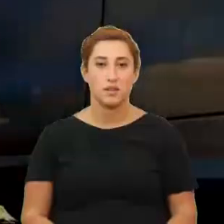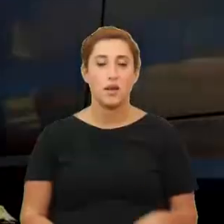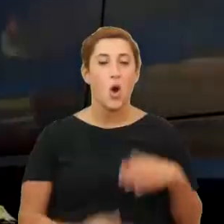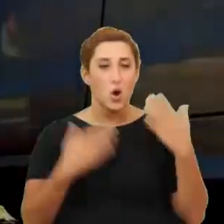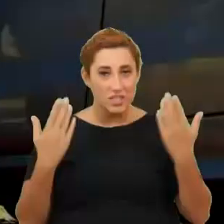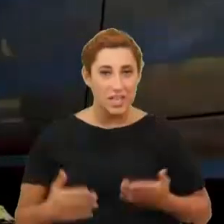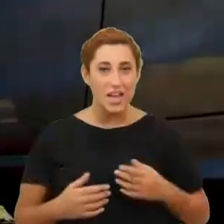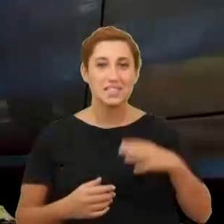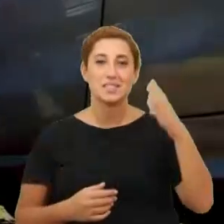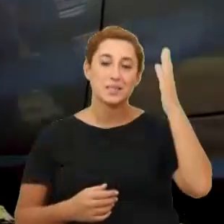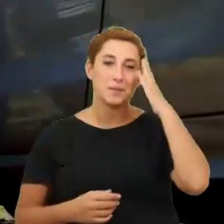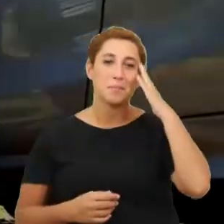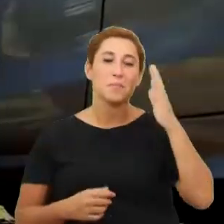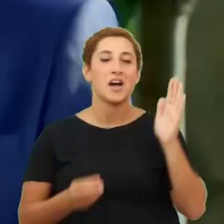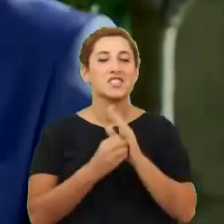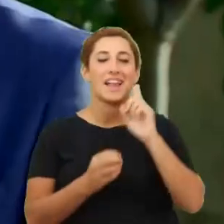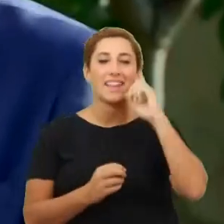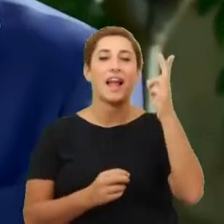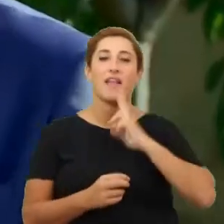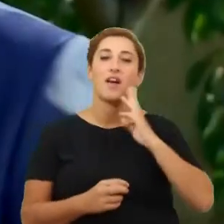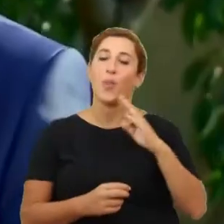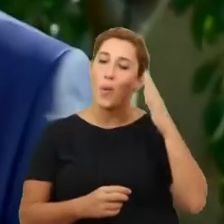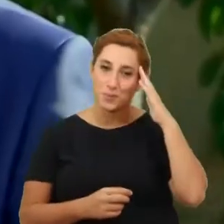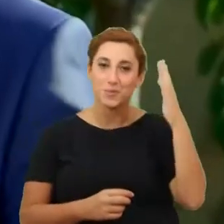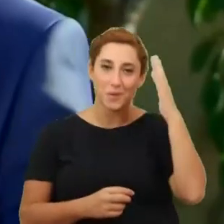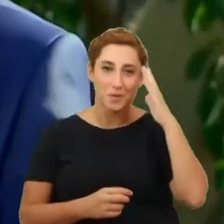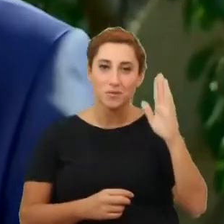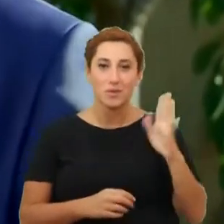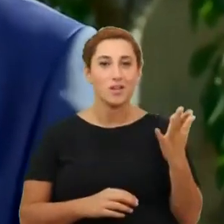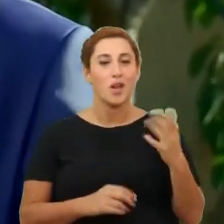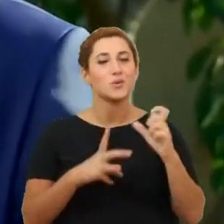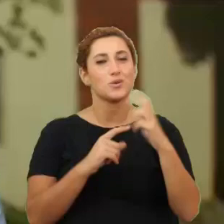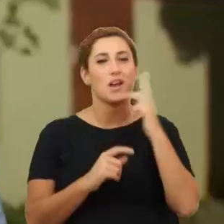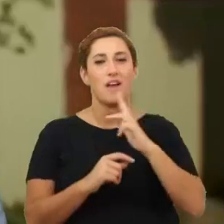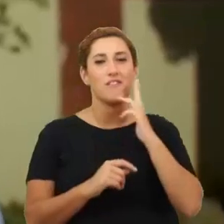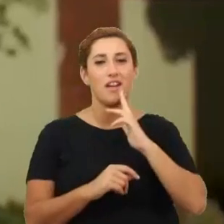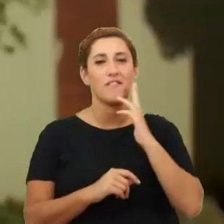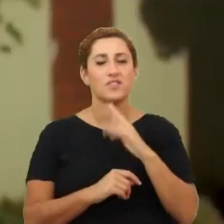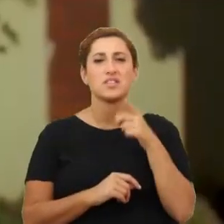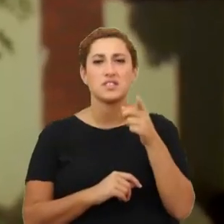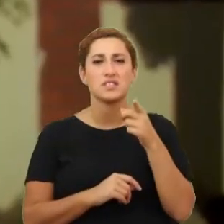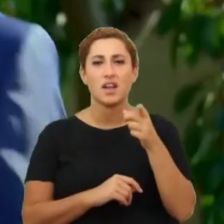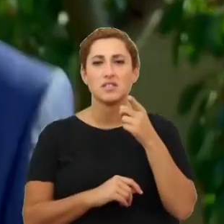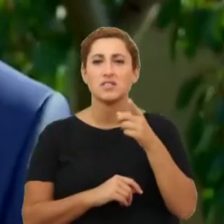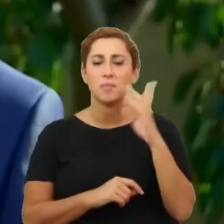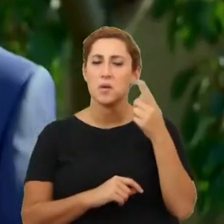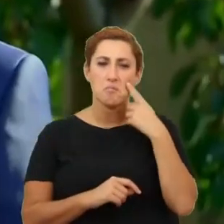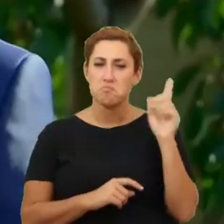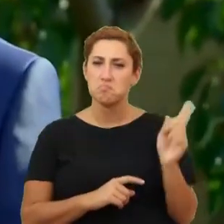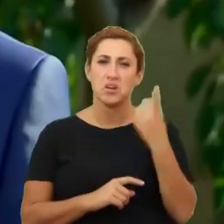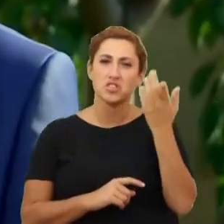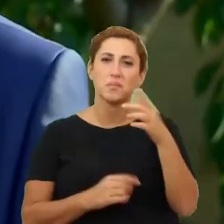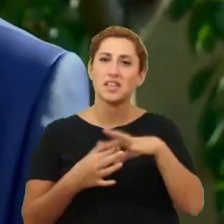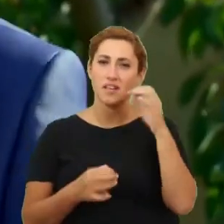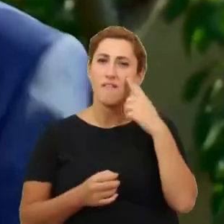Hoş geldiniz baş işlerin tek efendisi. Hoş bulduk, hoş bulduk. Ya Şükrü Efendi, sen bir başkaymışsın